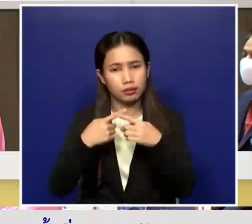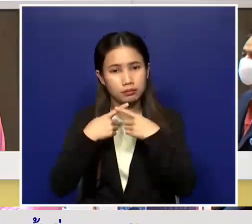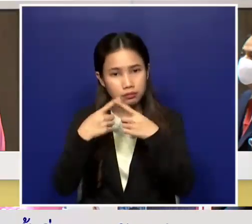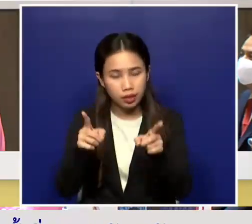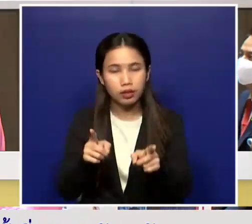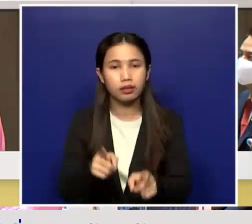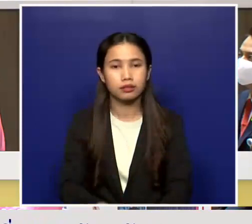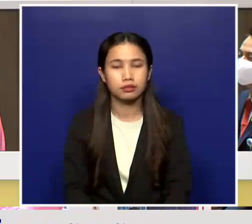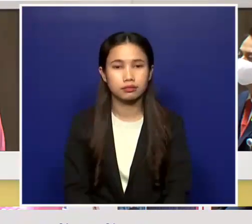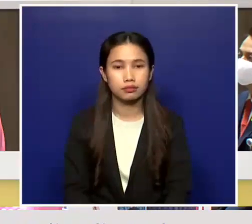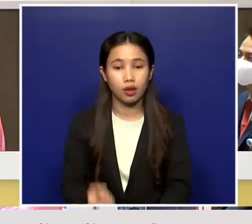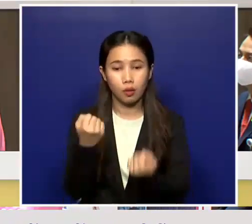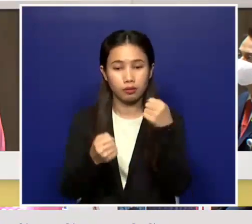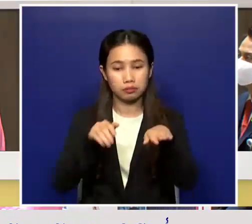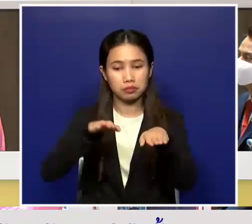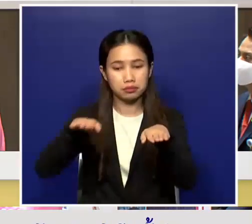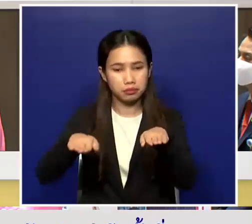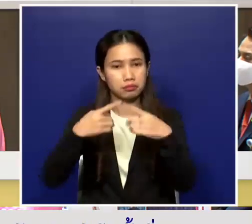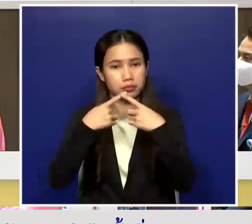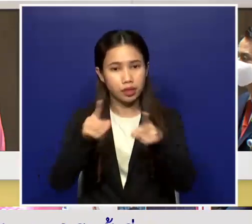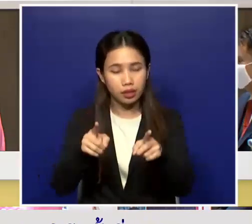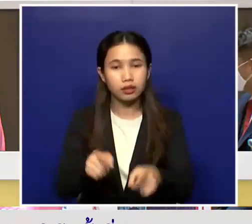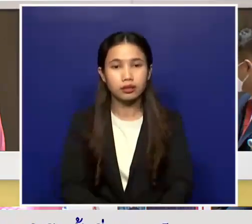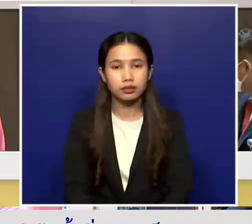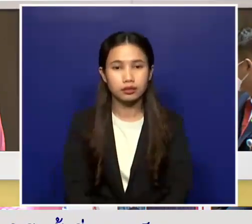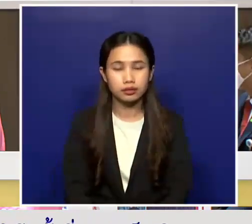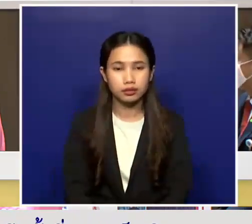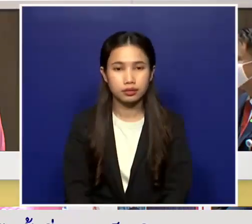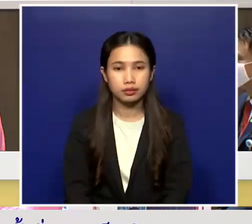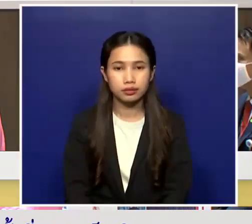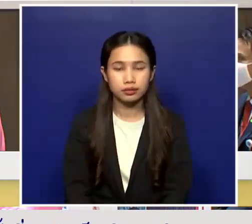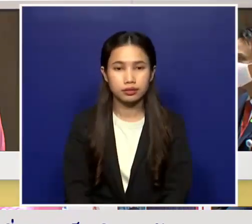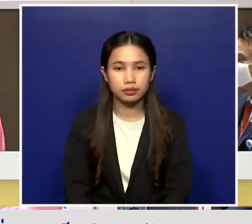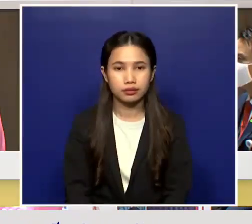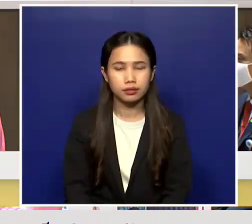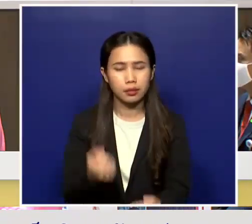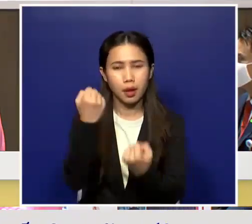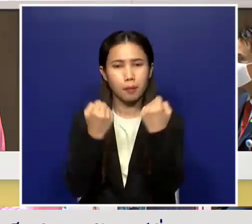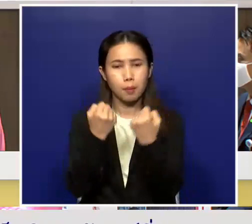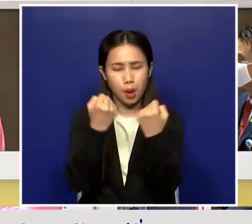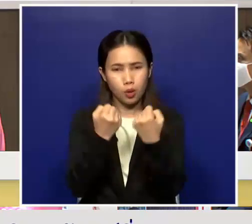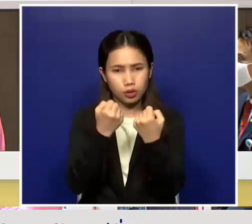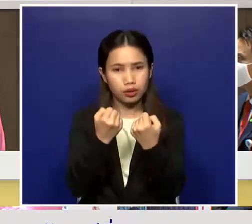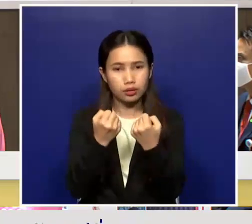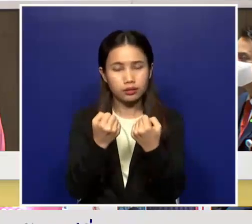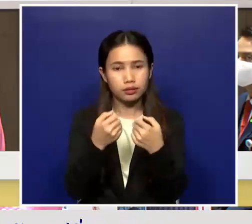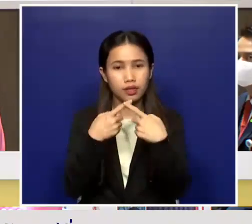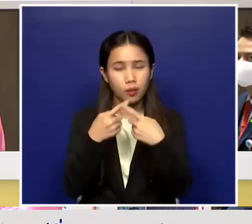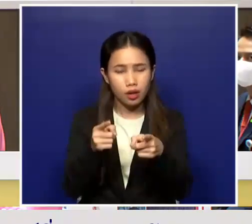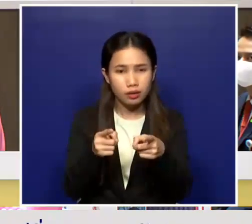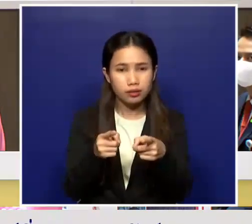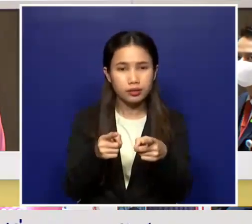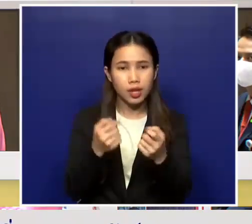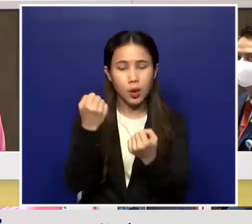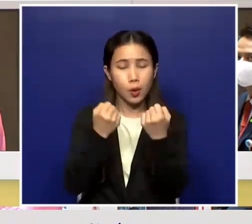านรถที่ใช้ชัสซีกึ่งประกอบเนี่ยเขาเรียกว่ามันเป็นรถบรรทุกแต่รถที่ประกอบรถบัส